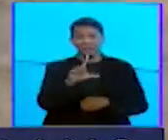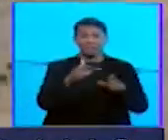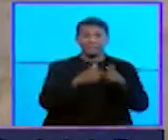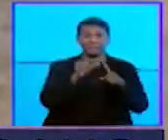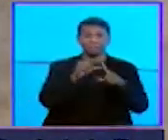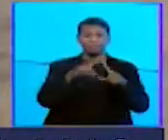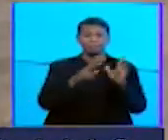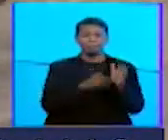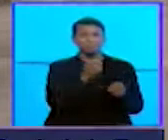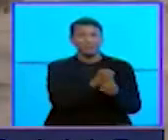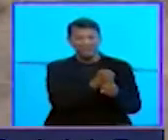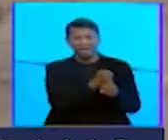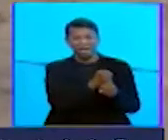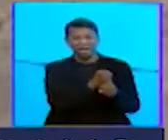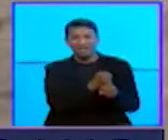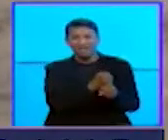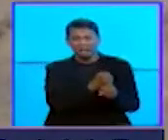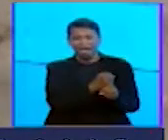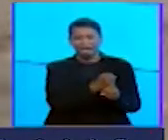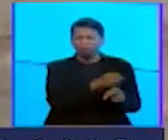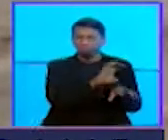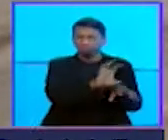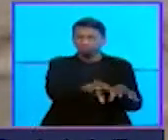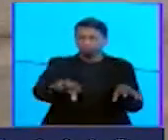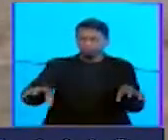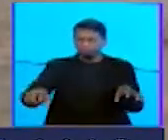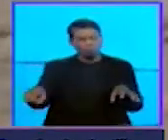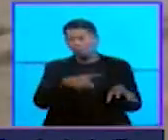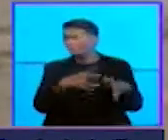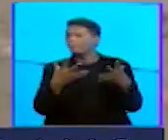Pantar juga menjadi kawasan terparah terdampak banjir bandang.